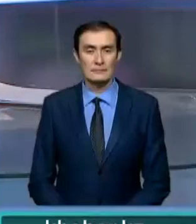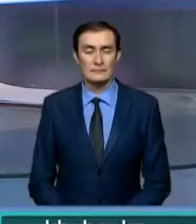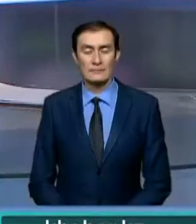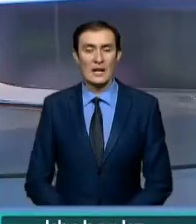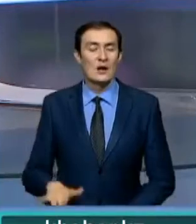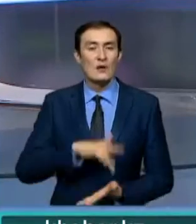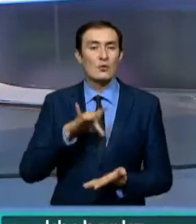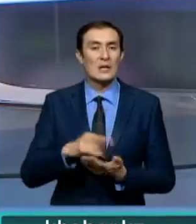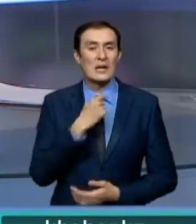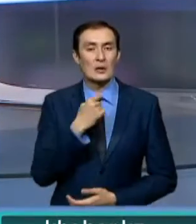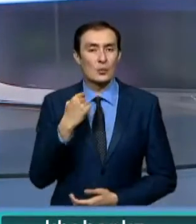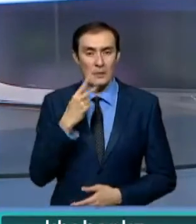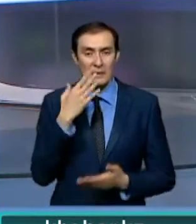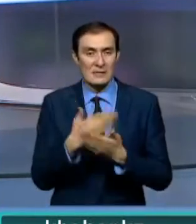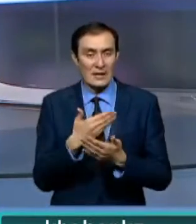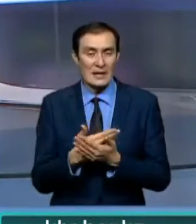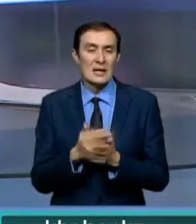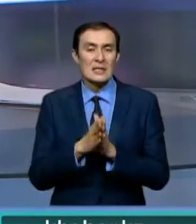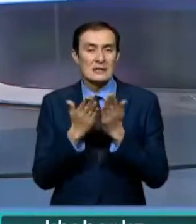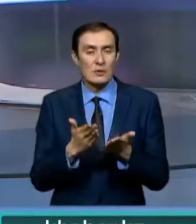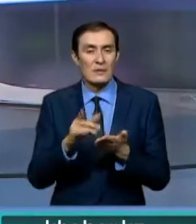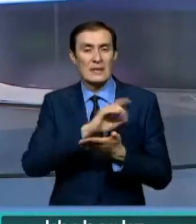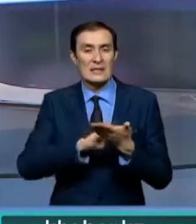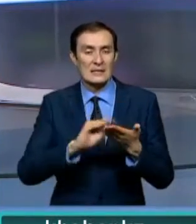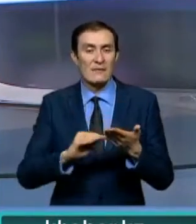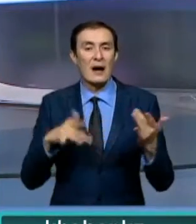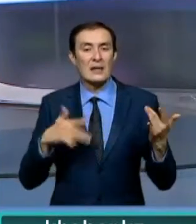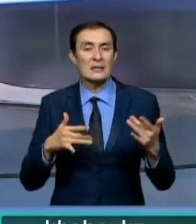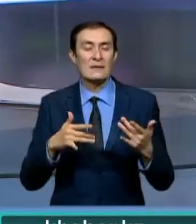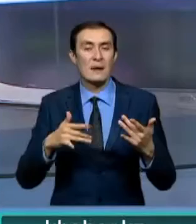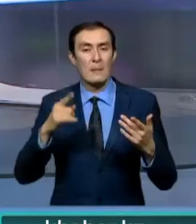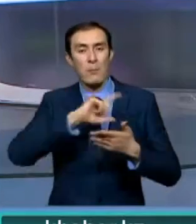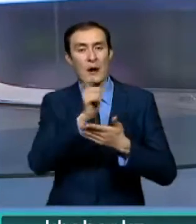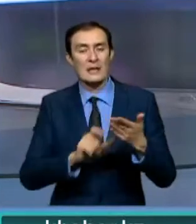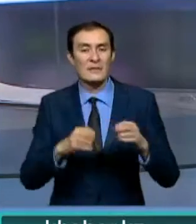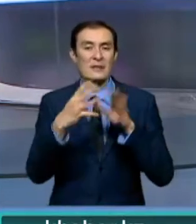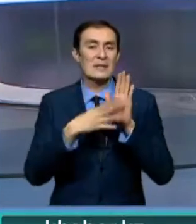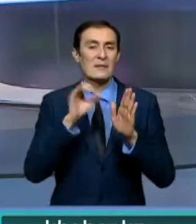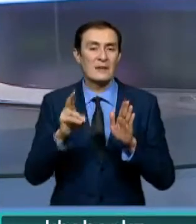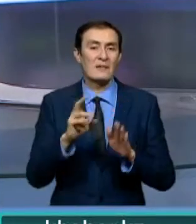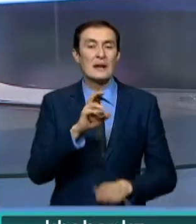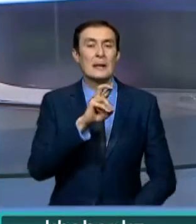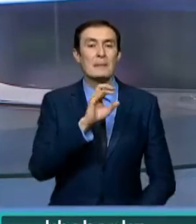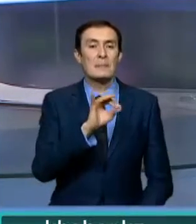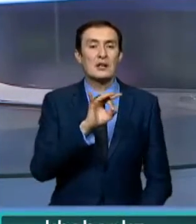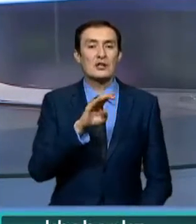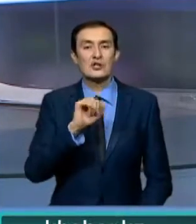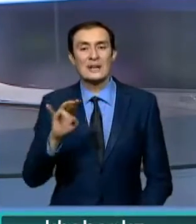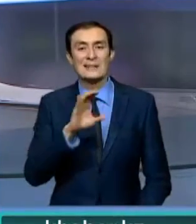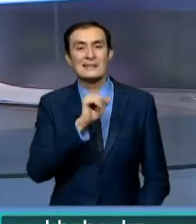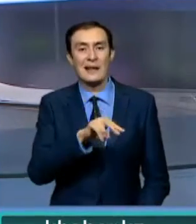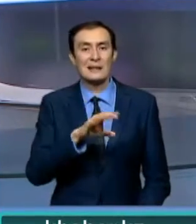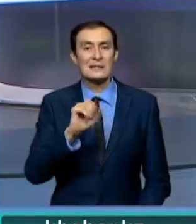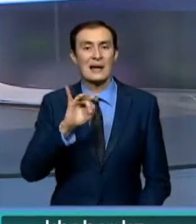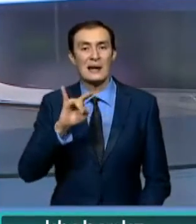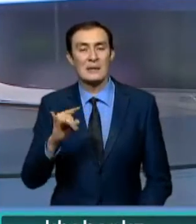в талдыкоргане президента презентовали сборник текстов антисов поэтов импровизаторов 19-го века биржан сал а и сара книга